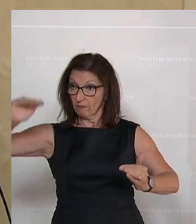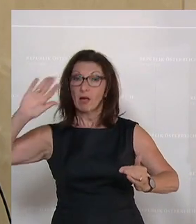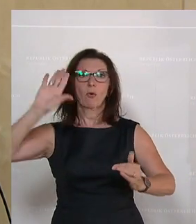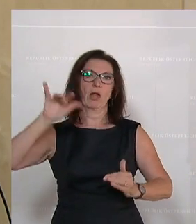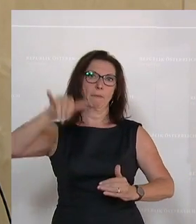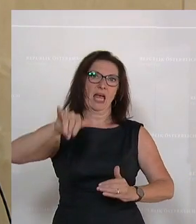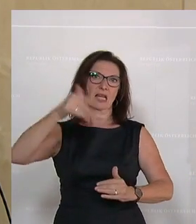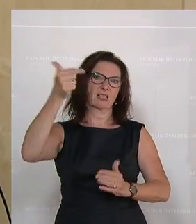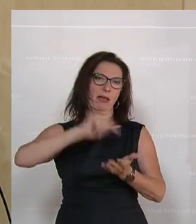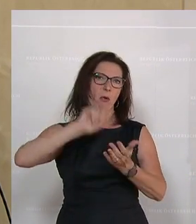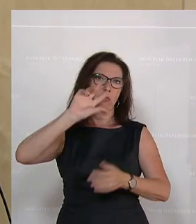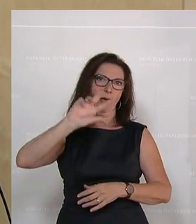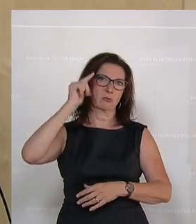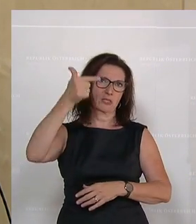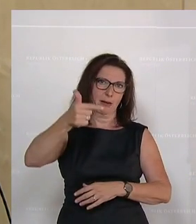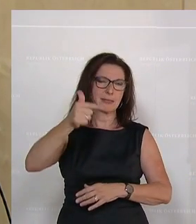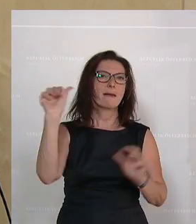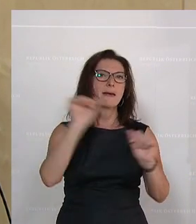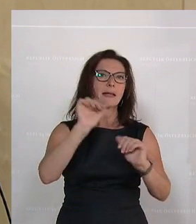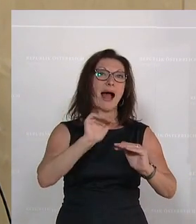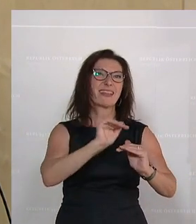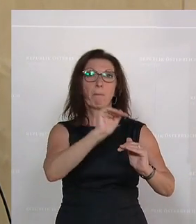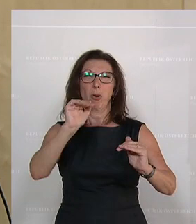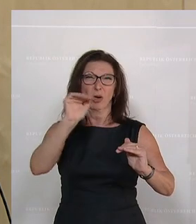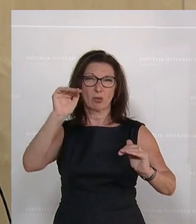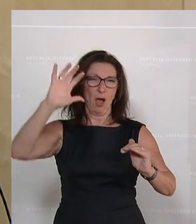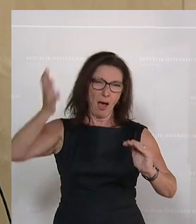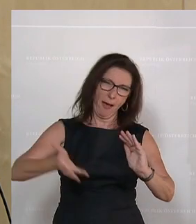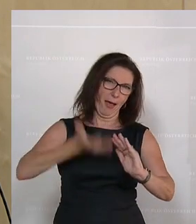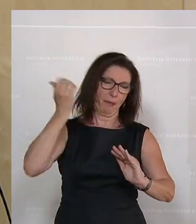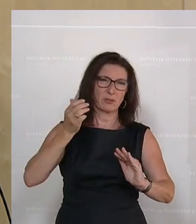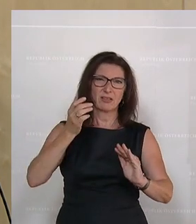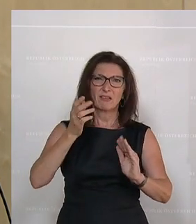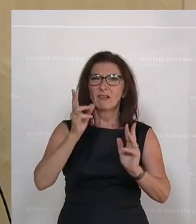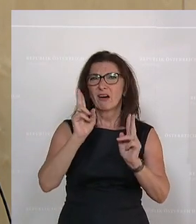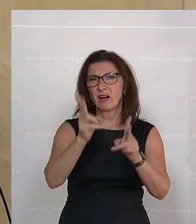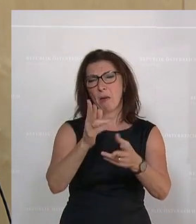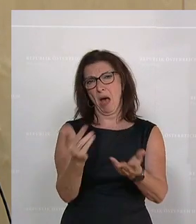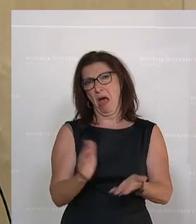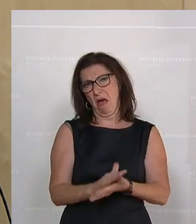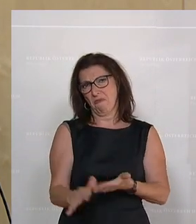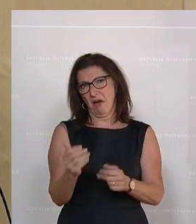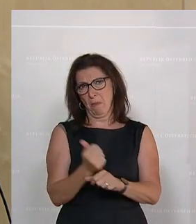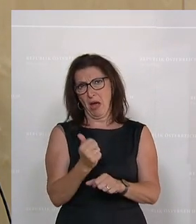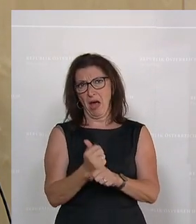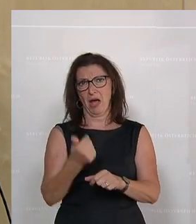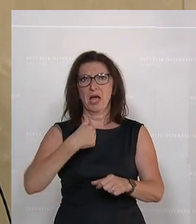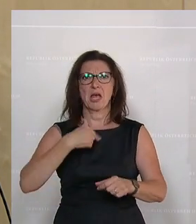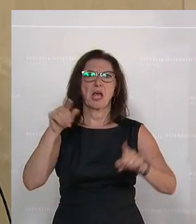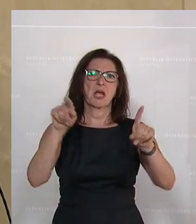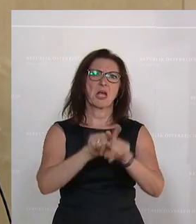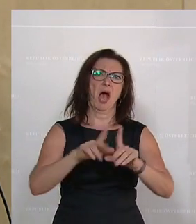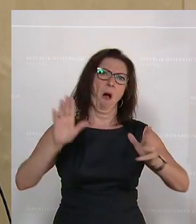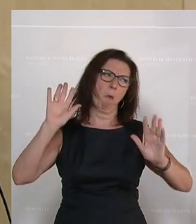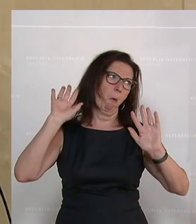abschaffung der kalten progression es wäre ja relativ leicht gewesen muss ich ehrlich sagen wenn ich mich auch wenn ich auch durch gedacht wäre wenn wir als